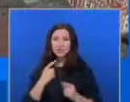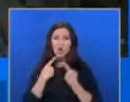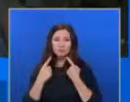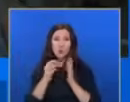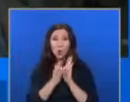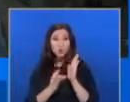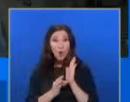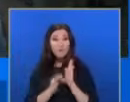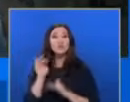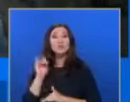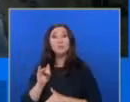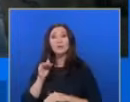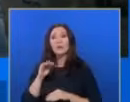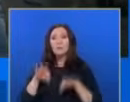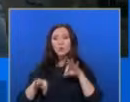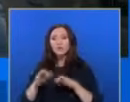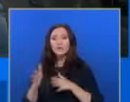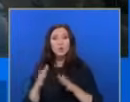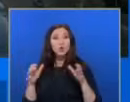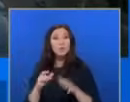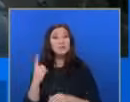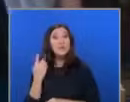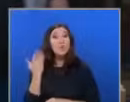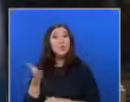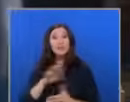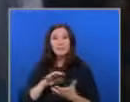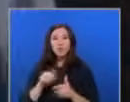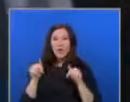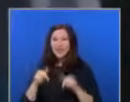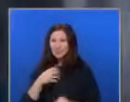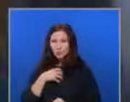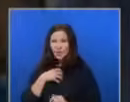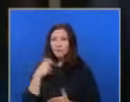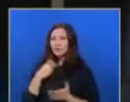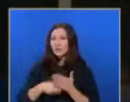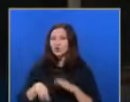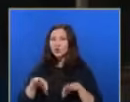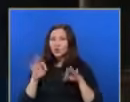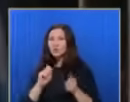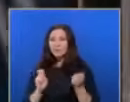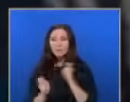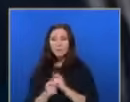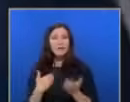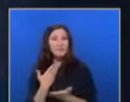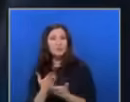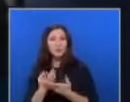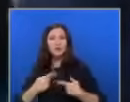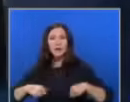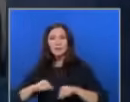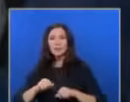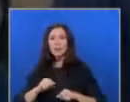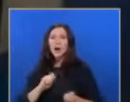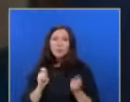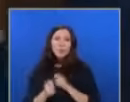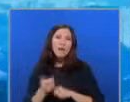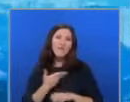условия, че ще бъдат гласувани в Народното събрание само тези политики. И днес от ГЕРБ потвърдиха, че са готови на промени в предложения кабинет. Промени